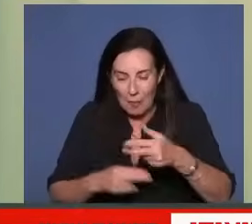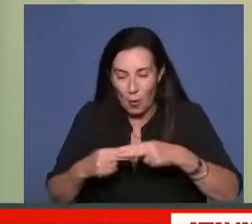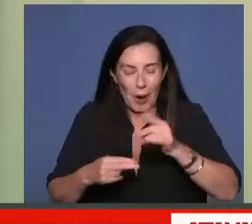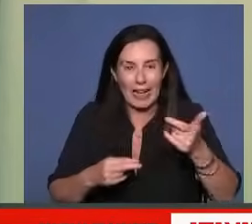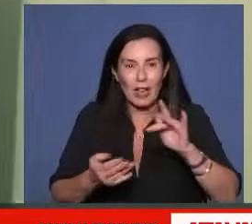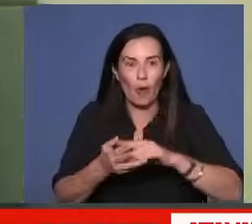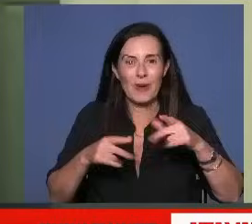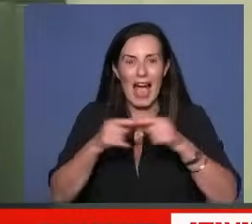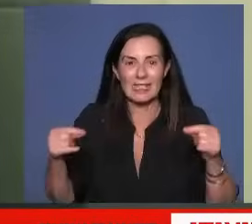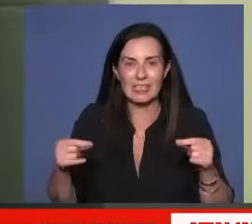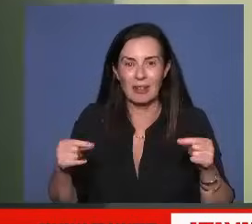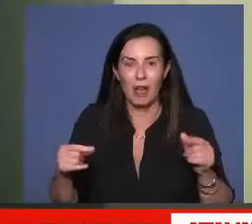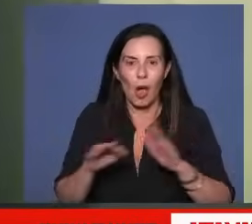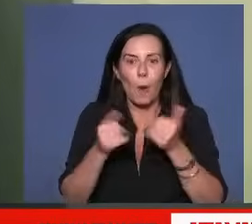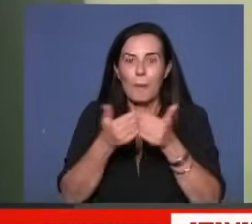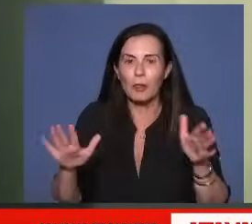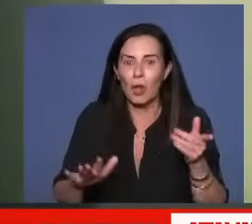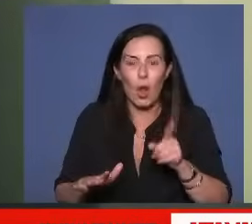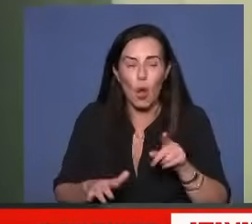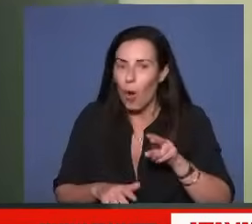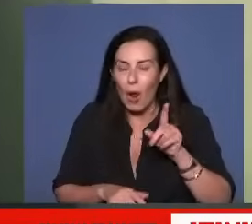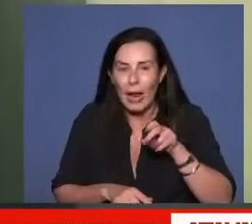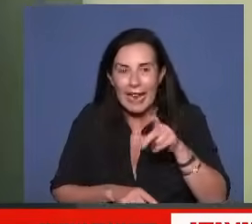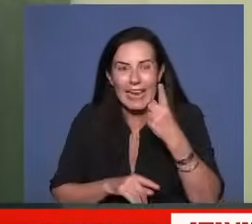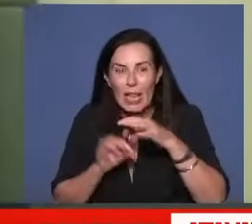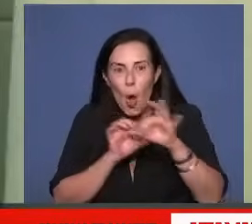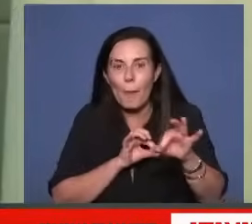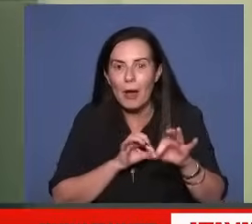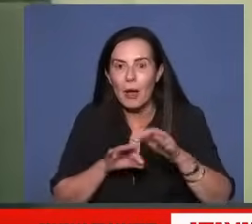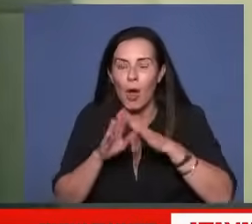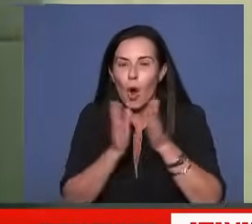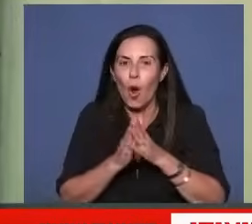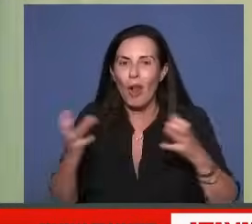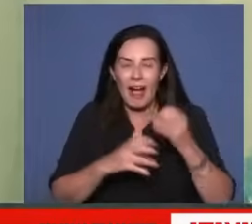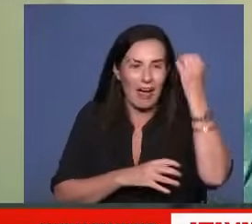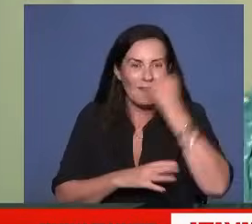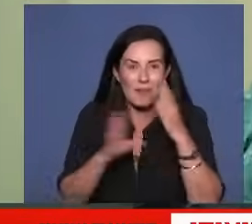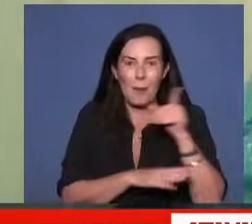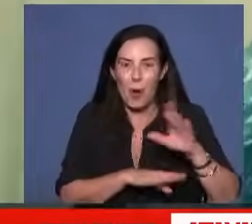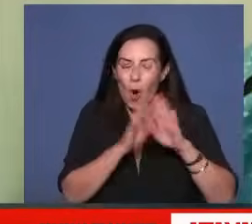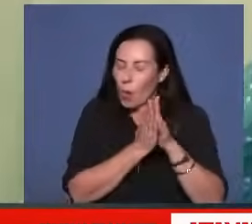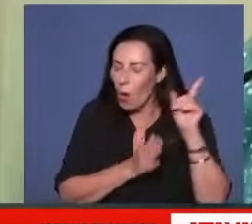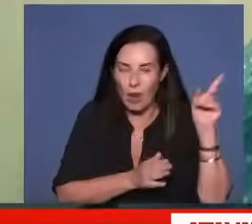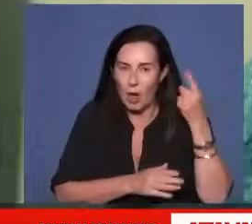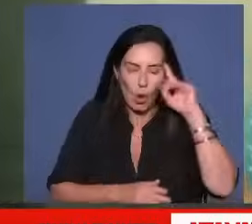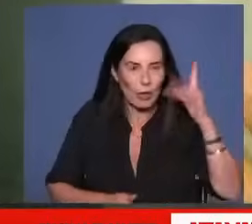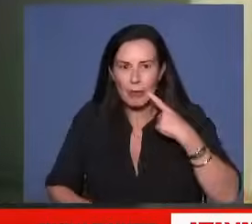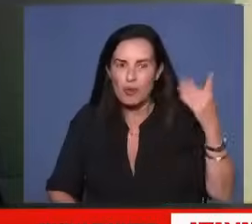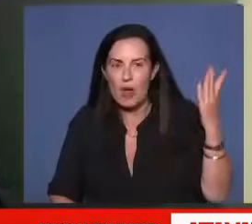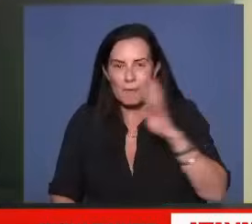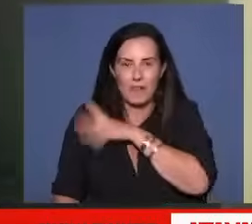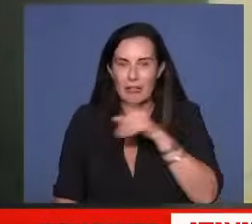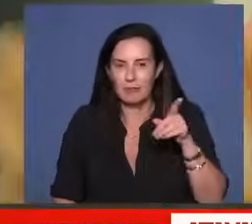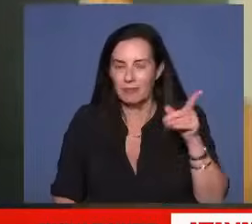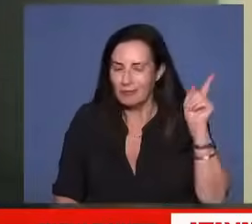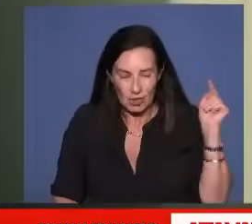לעזה. פתוחה. לא צריך ללכת 1.5 קילומטר. כל הפלנגות, כל הפלאחים, כל ה... לא יודע איך לקרוא להם, הפראים